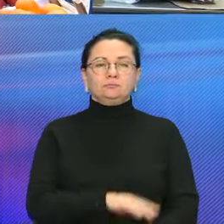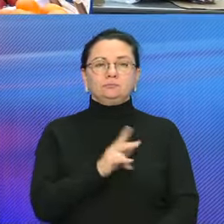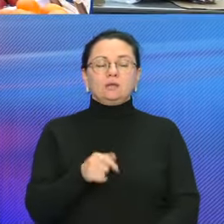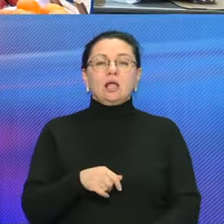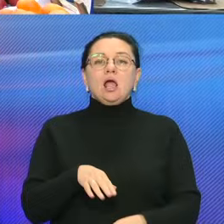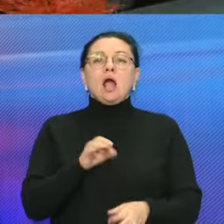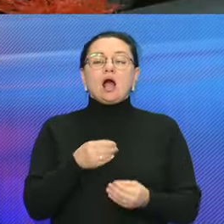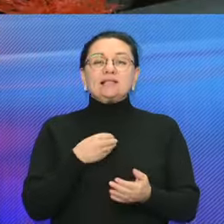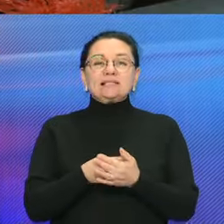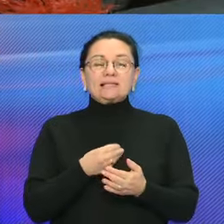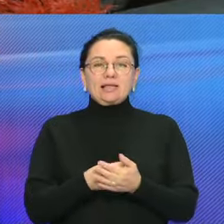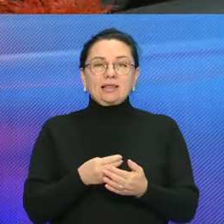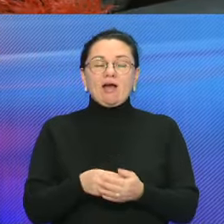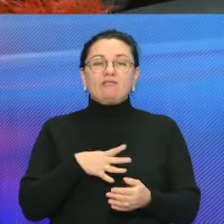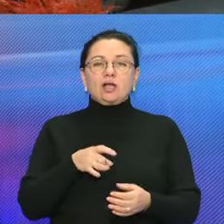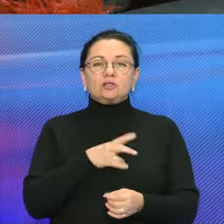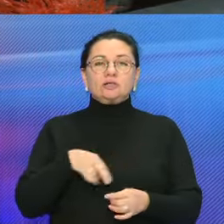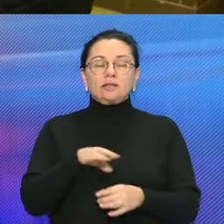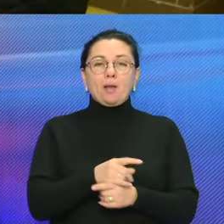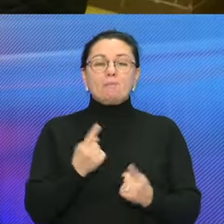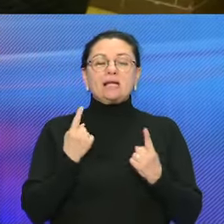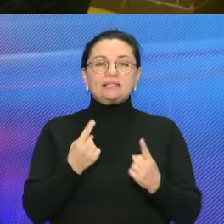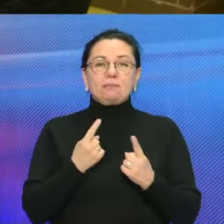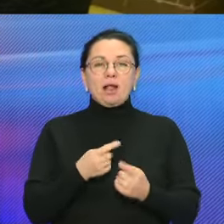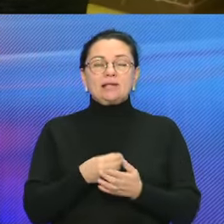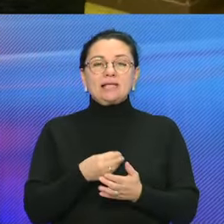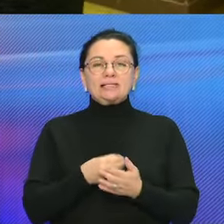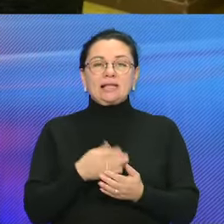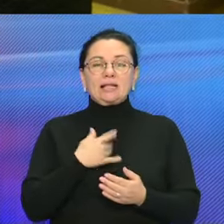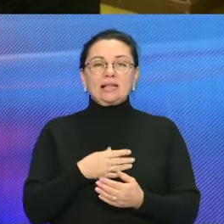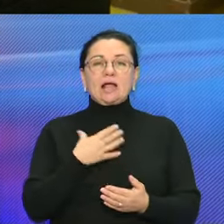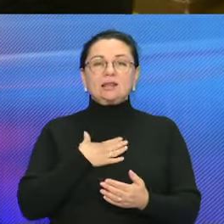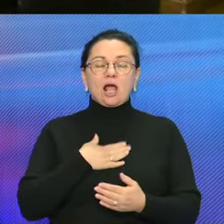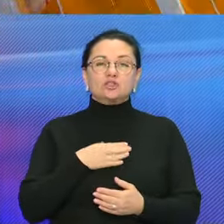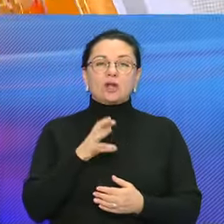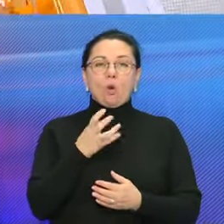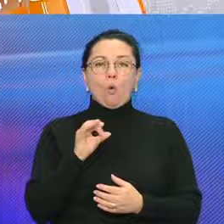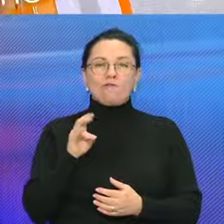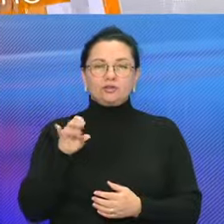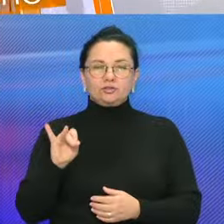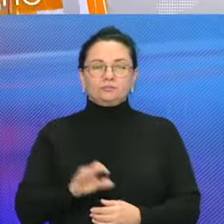Справядлівы кошт. Урад краіны ўстанавіў максімальны ўзровень цэн на айчынную садавіну і гародніну.